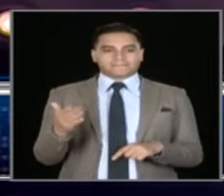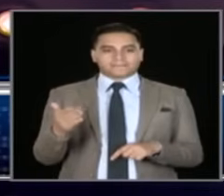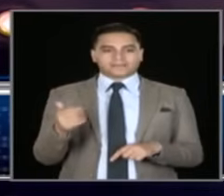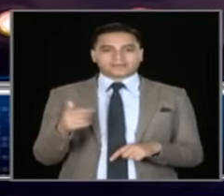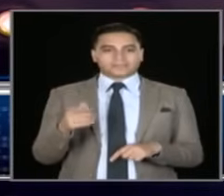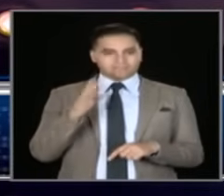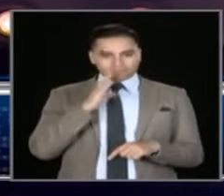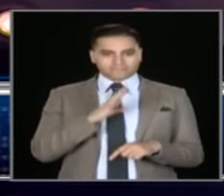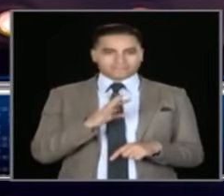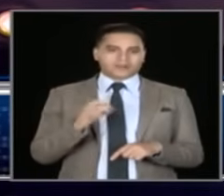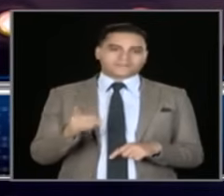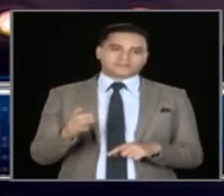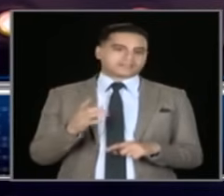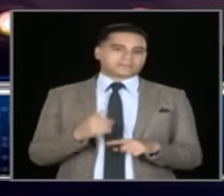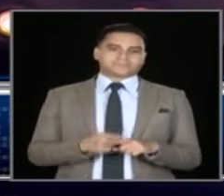لبنان؟ لا،